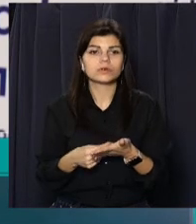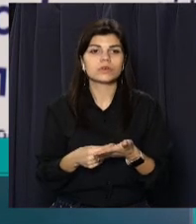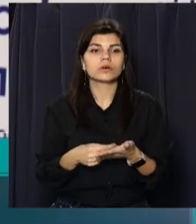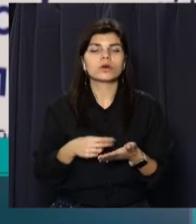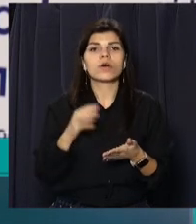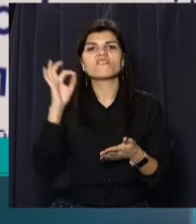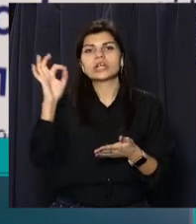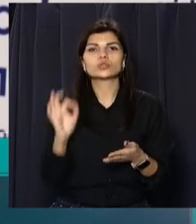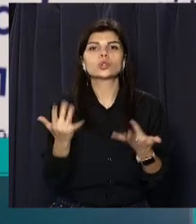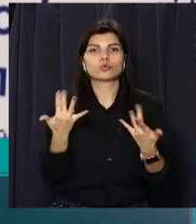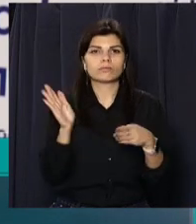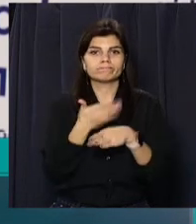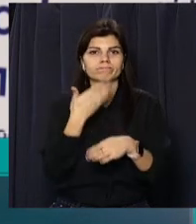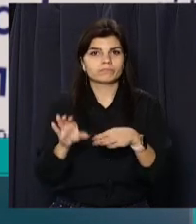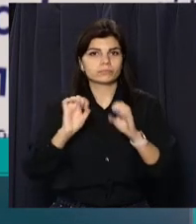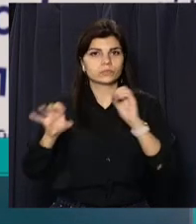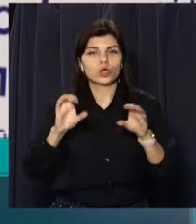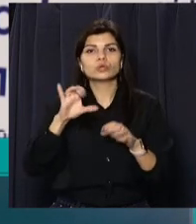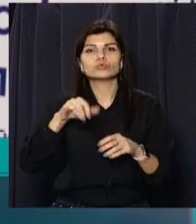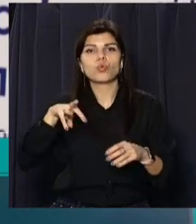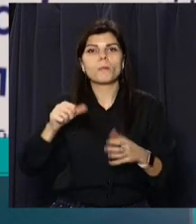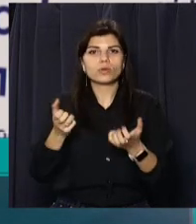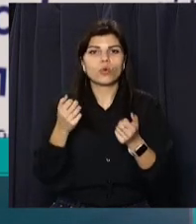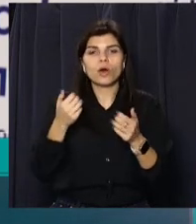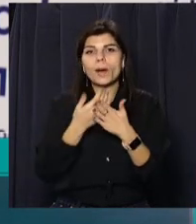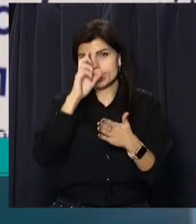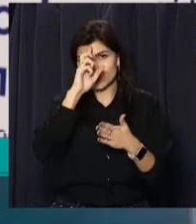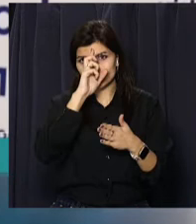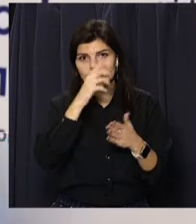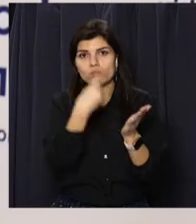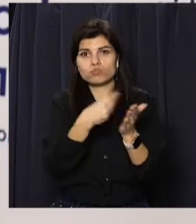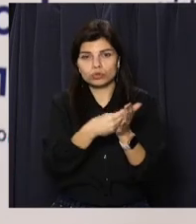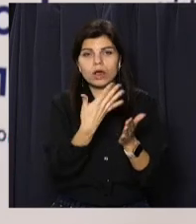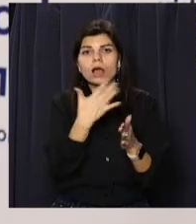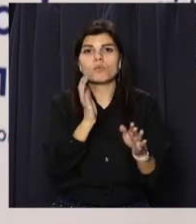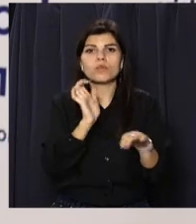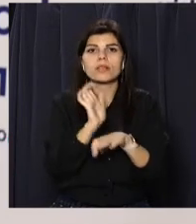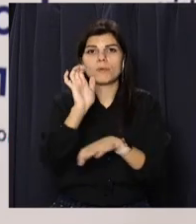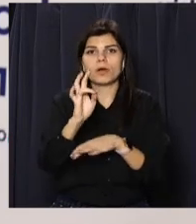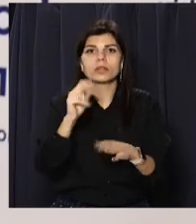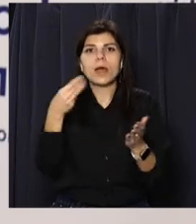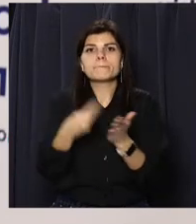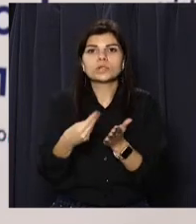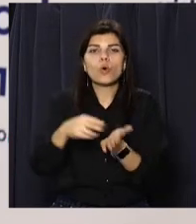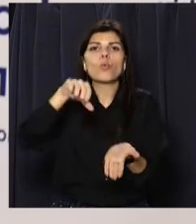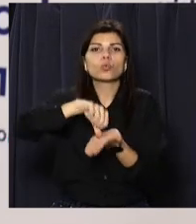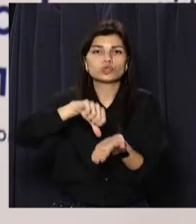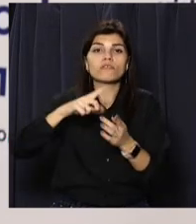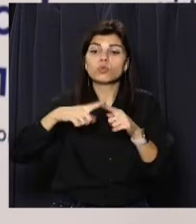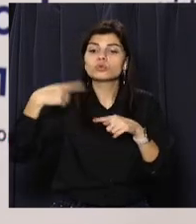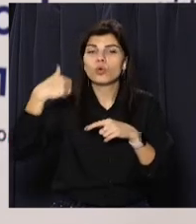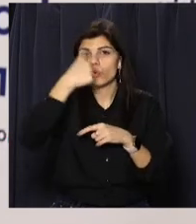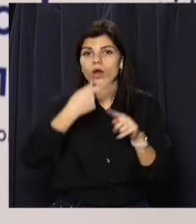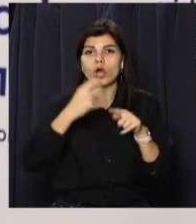чіткого відсотку від суми доходів міського бюджету, який буде направлятися на бюджет участі. Вже наступного року це